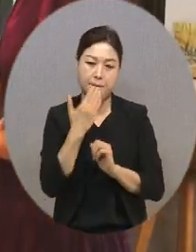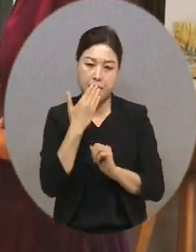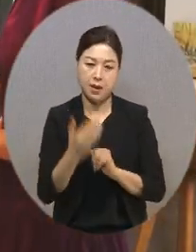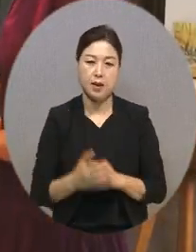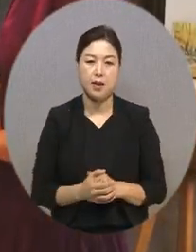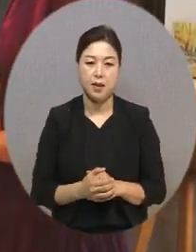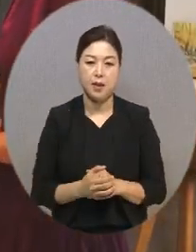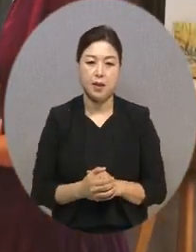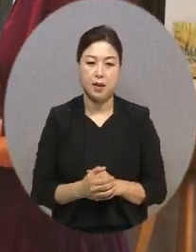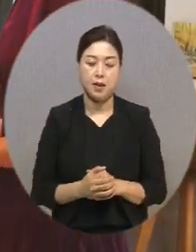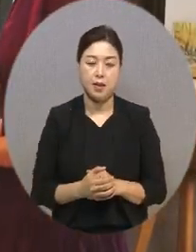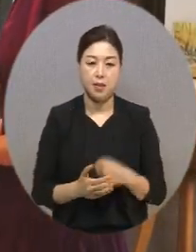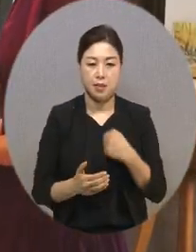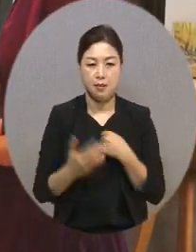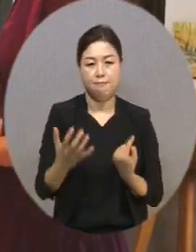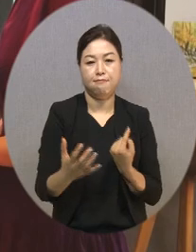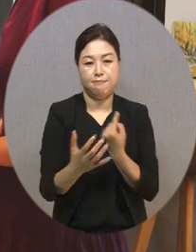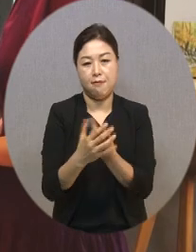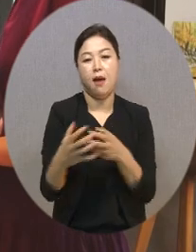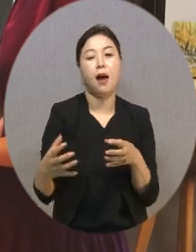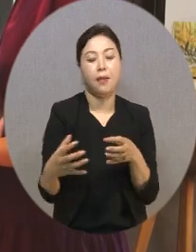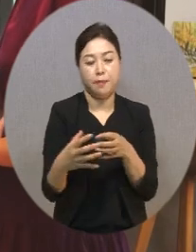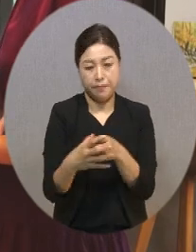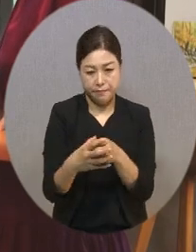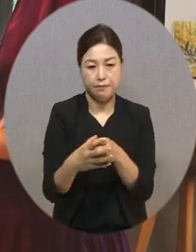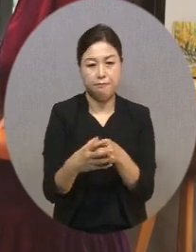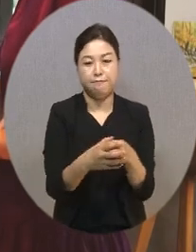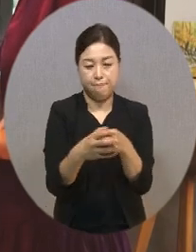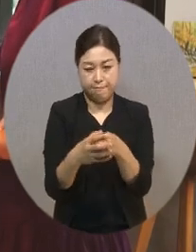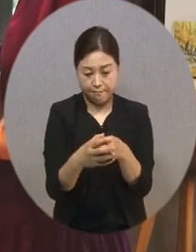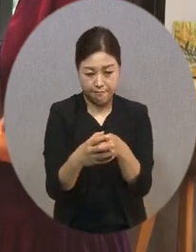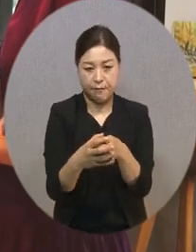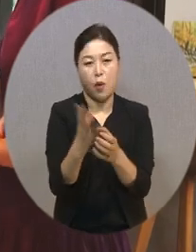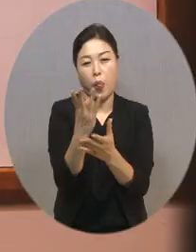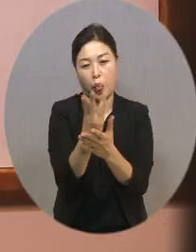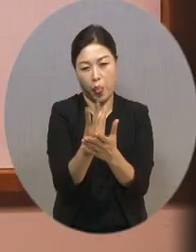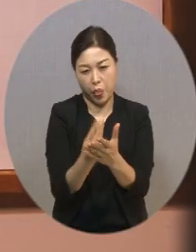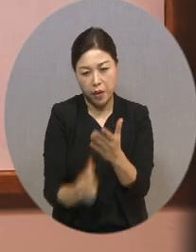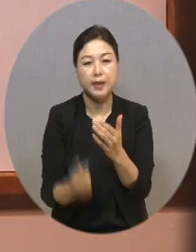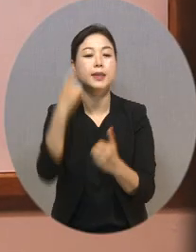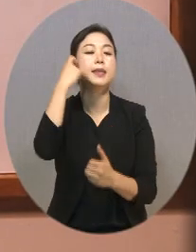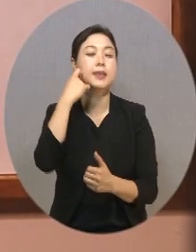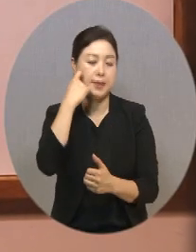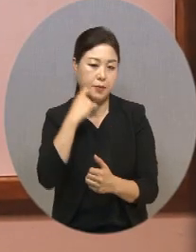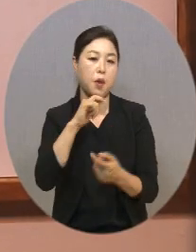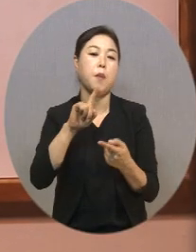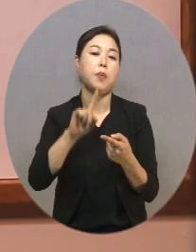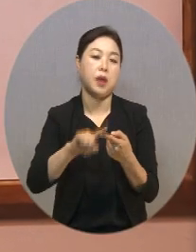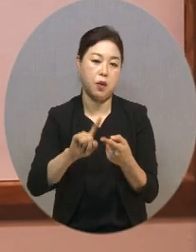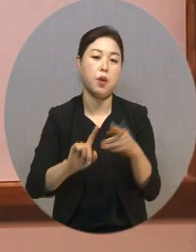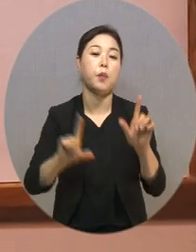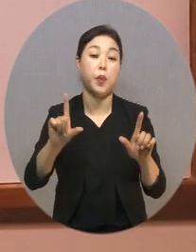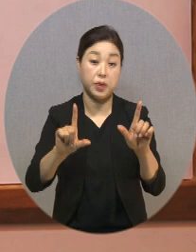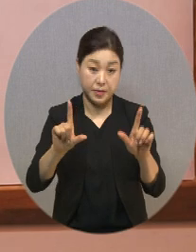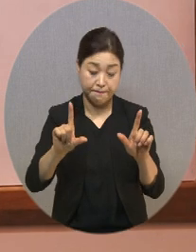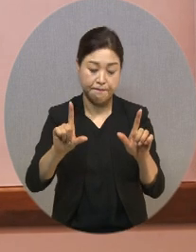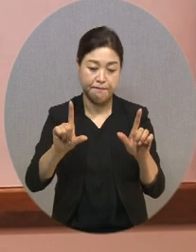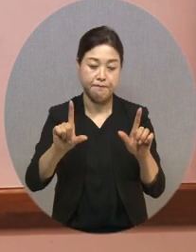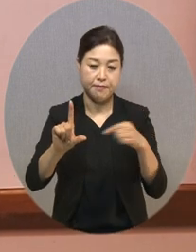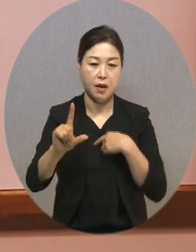마치 풍경에 하나의 자연물로 스며들어 있는 그대로의 풍경이